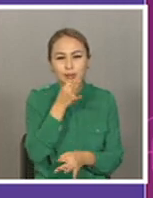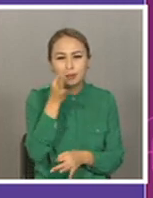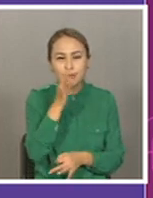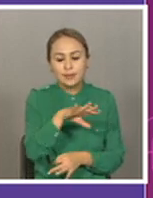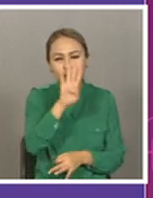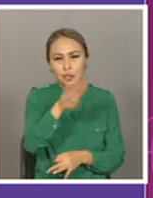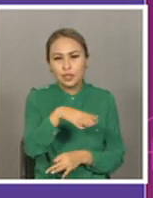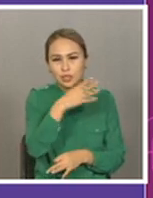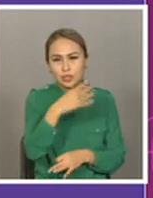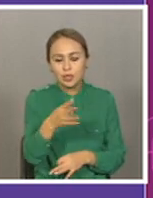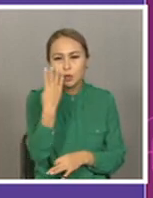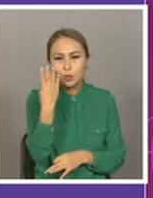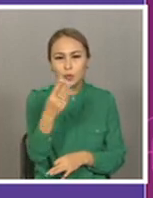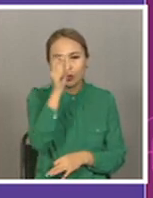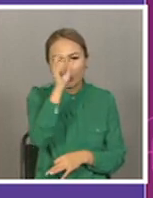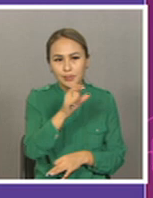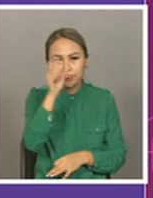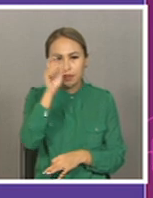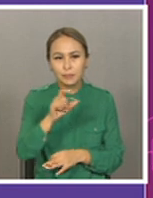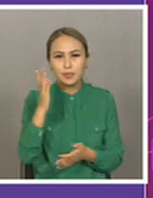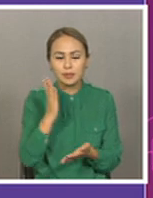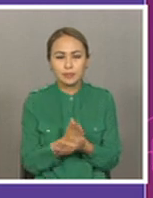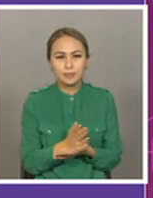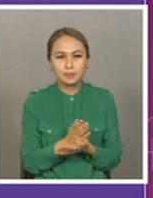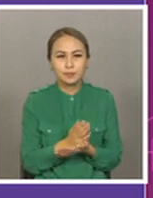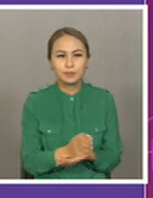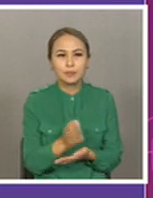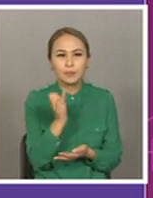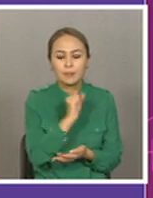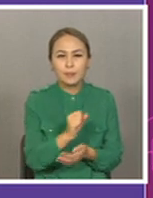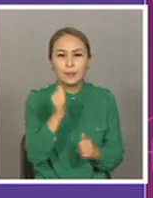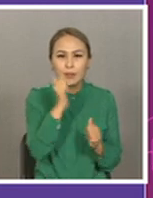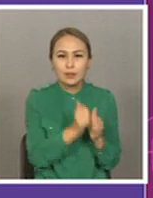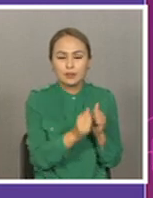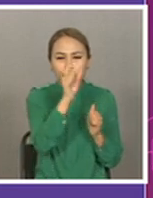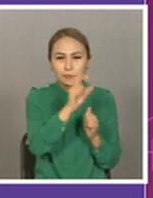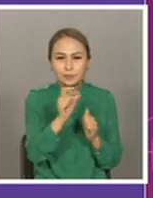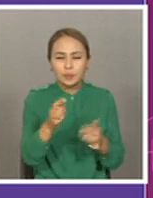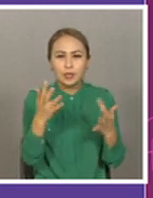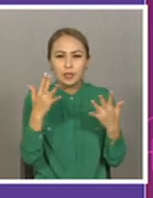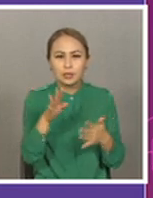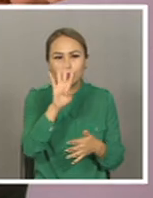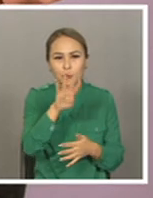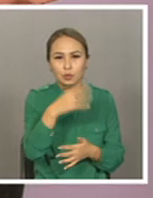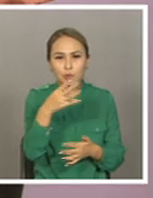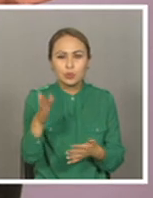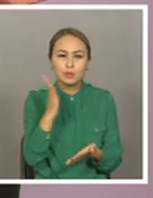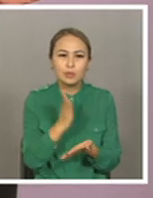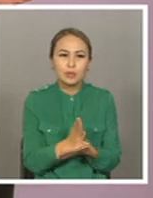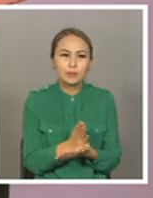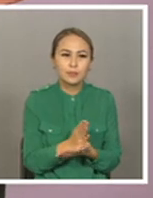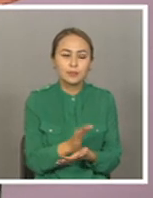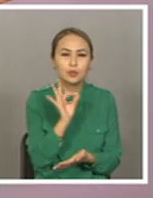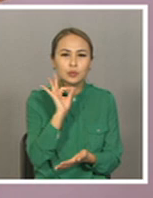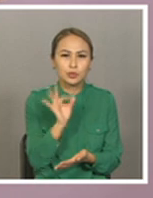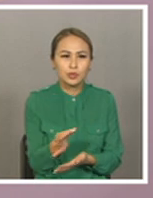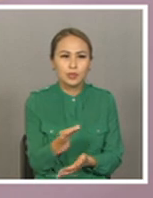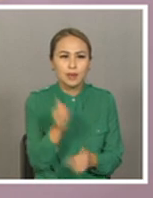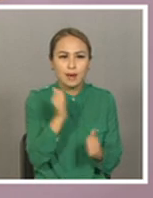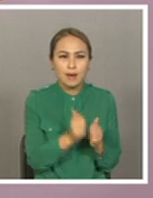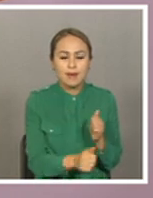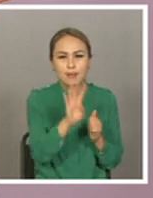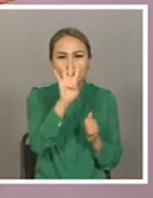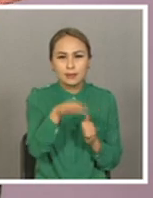шаршыда 4 қатар бар. Ал әр қатарда қанша торкөз бар? Дұрыс, әр